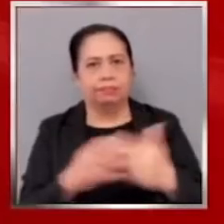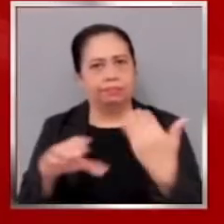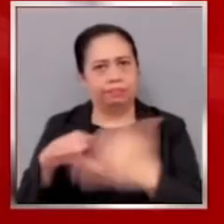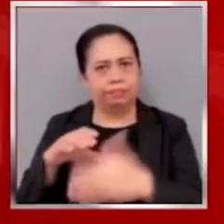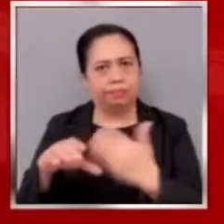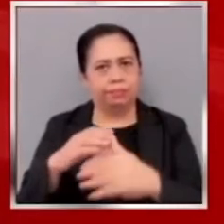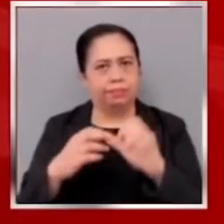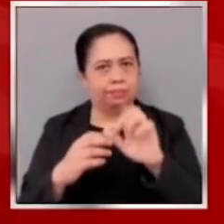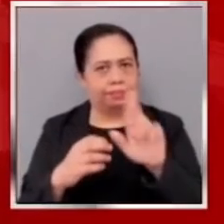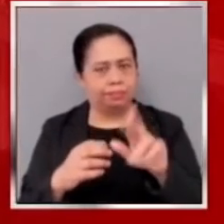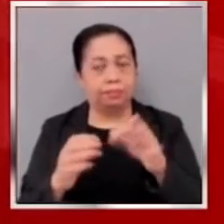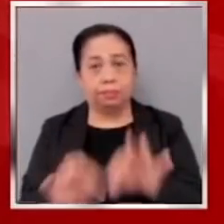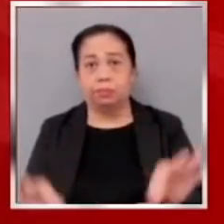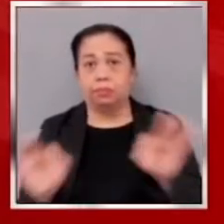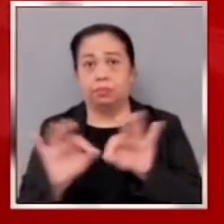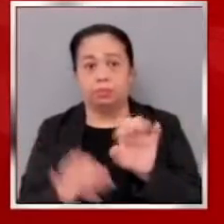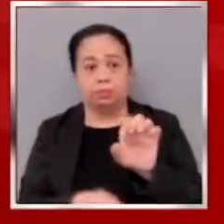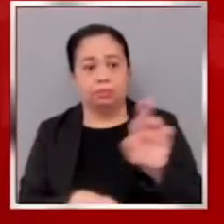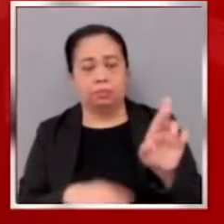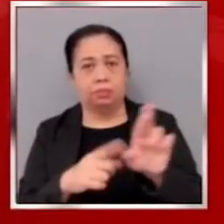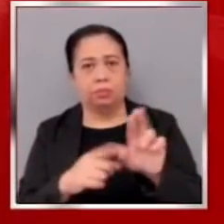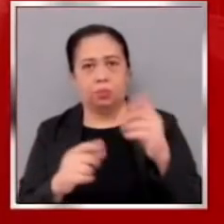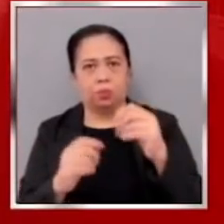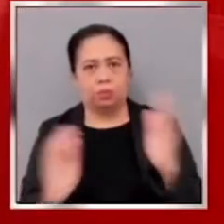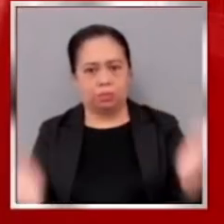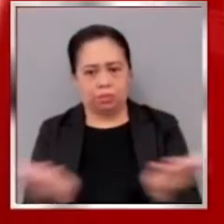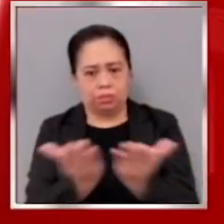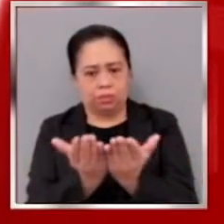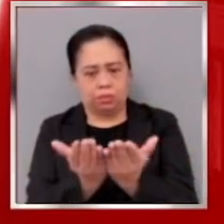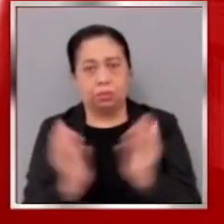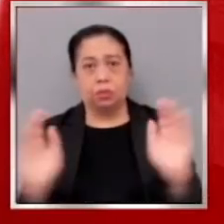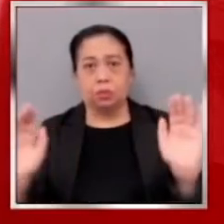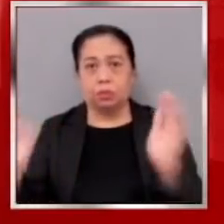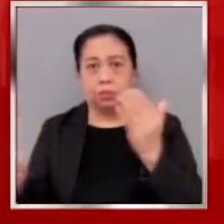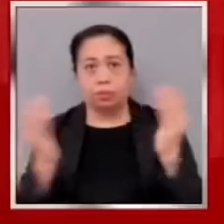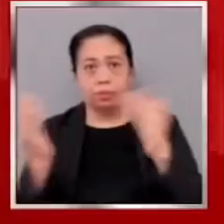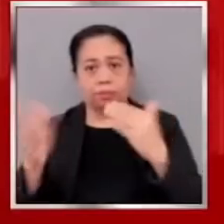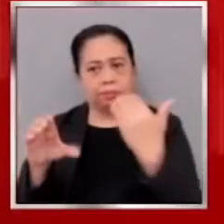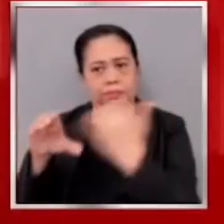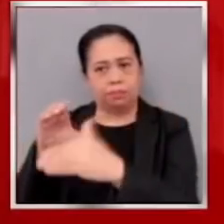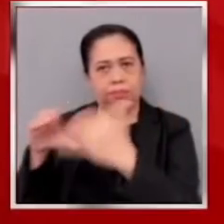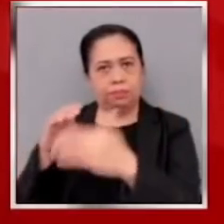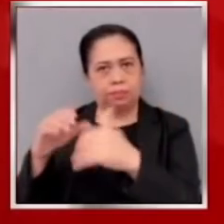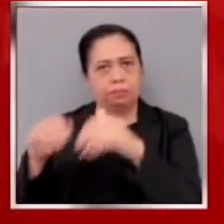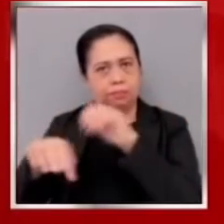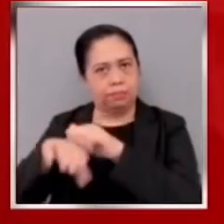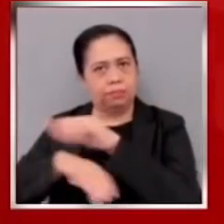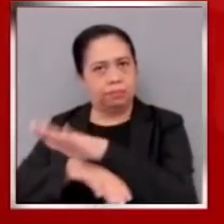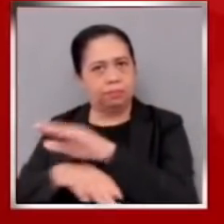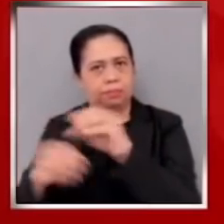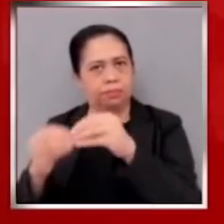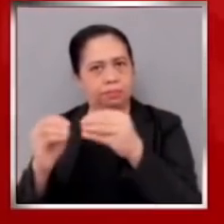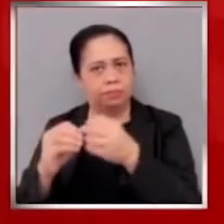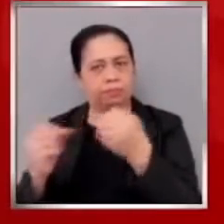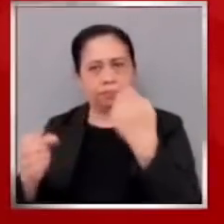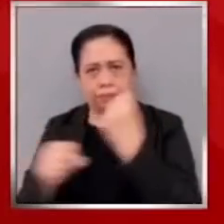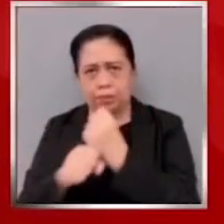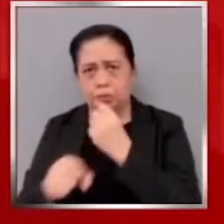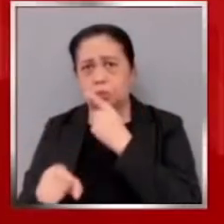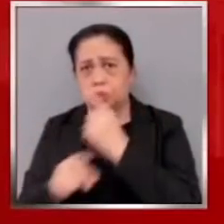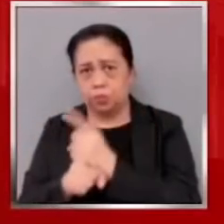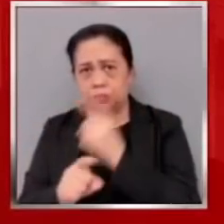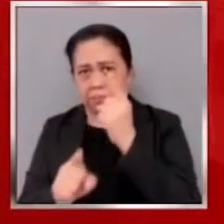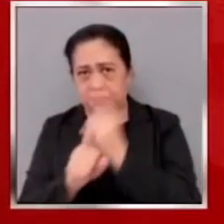Mahalaga ang ER dahil ito ang ibabangga o ikukumpara sa mga na-transmit o naipadalang mga numero para matiyak na nasa maayos ang